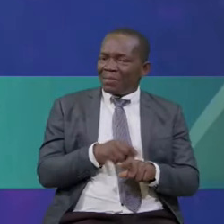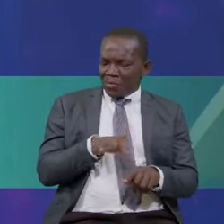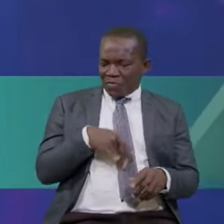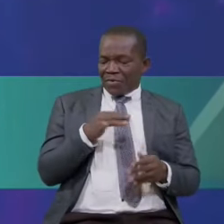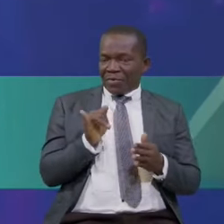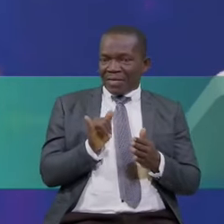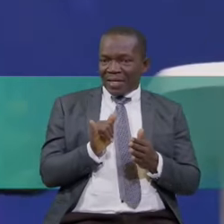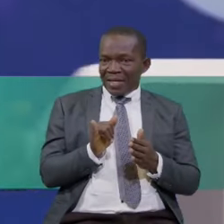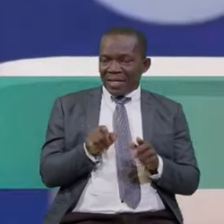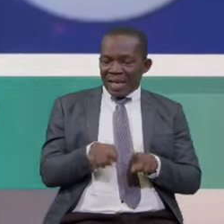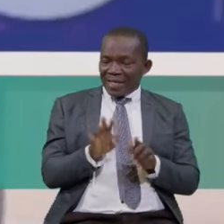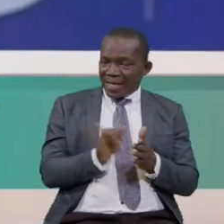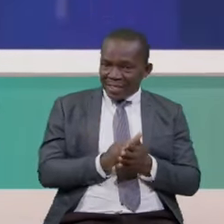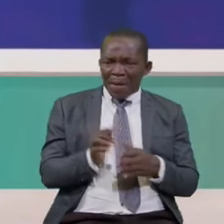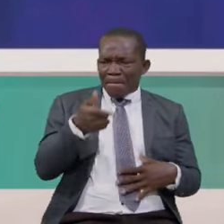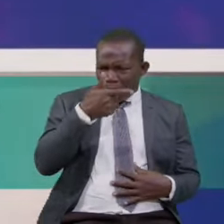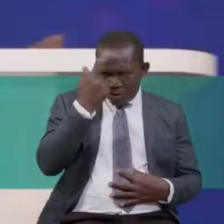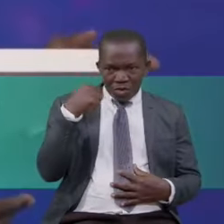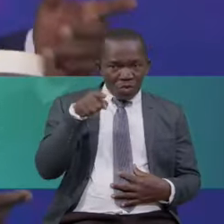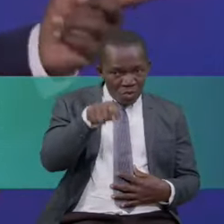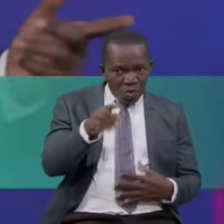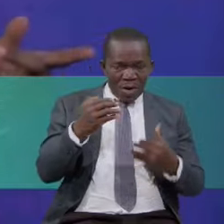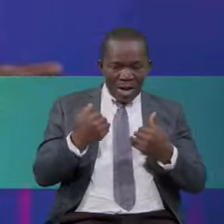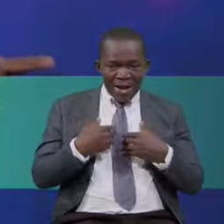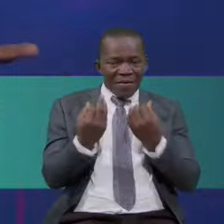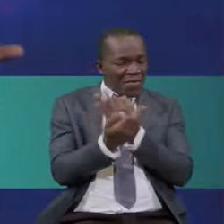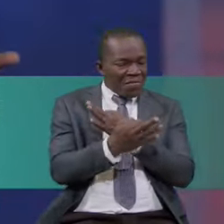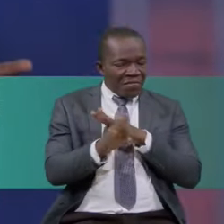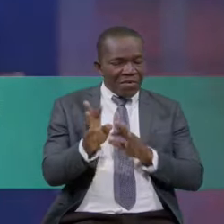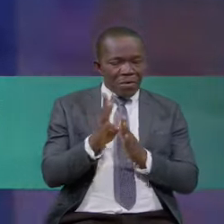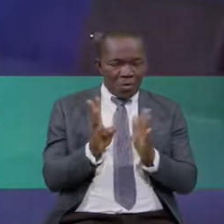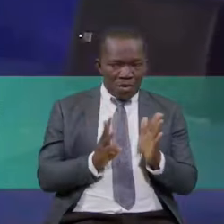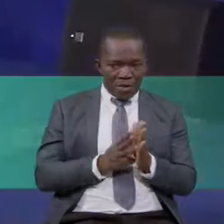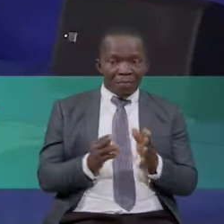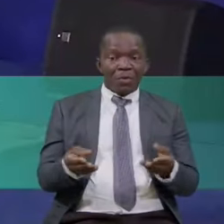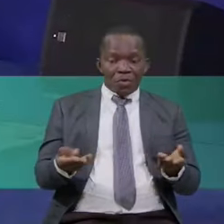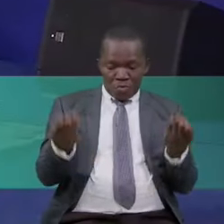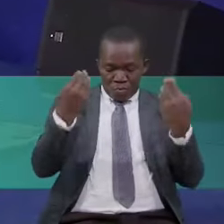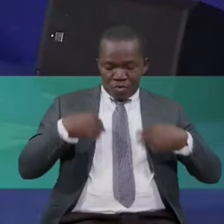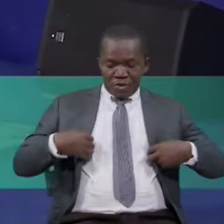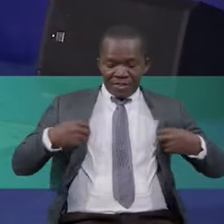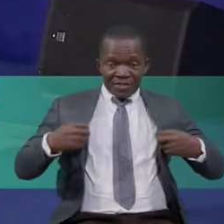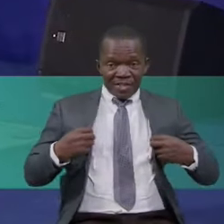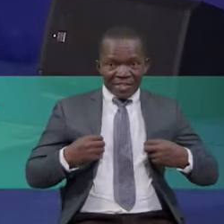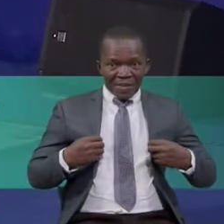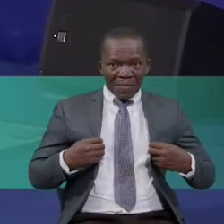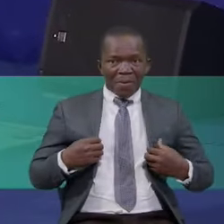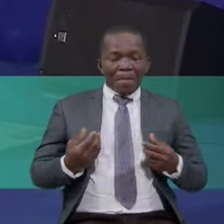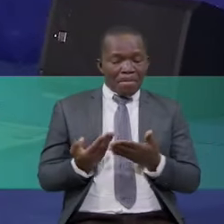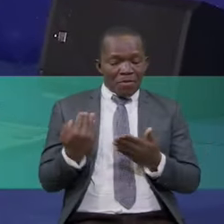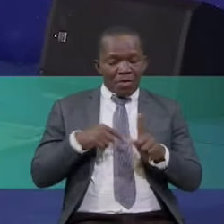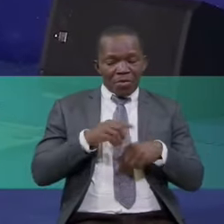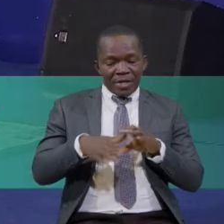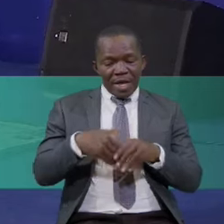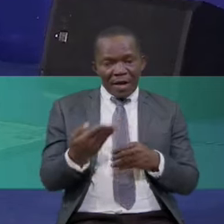d'accord je vais manger et tu t'habilles bien avant de sortir de la maison c'est ton libre arbitre si tu